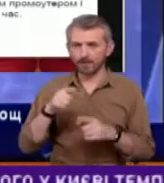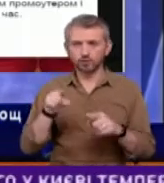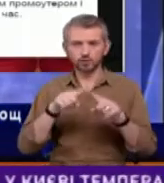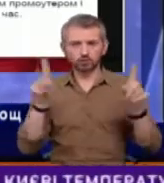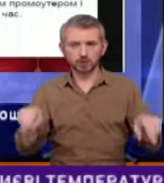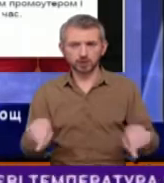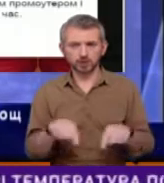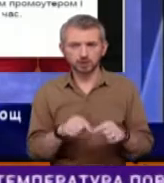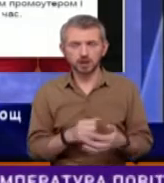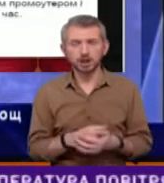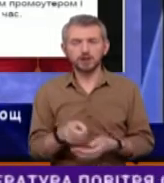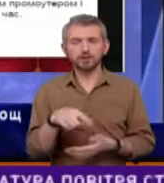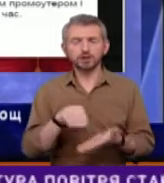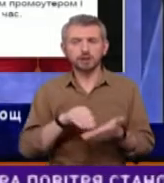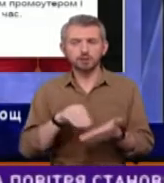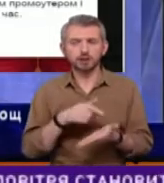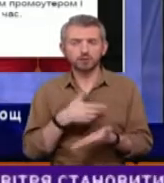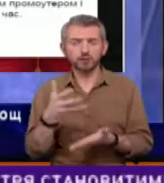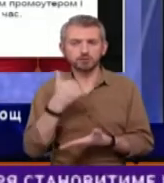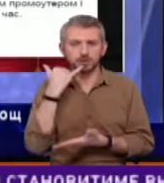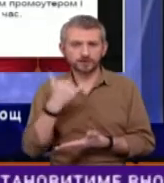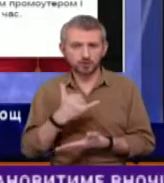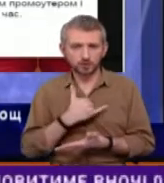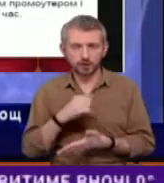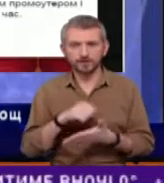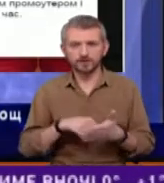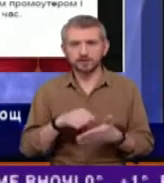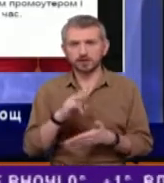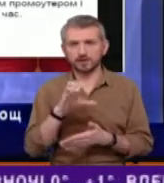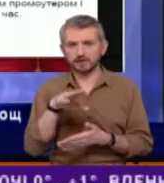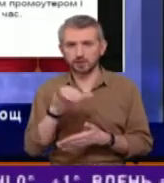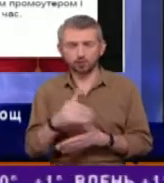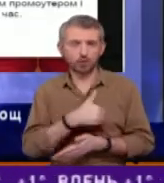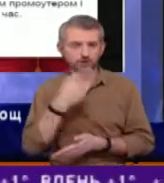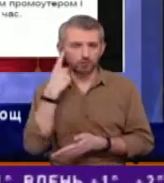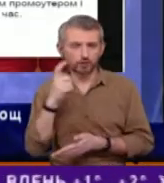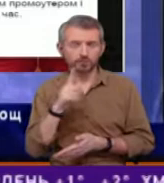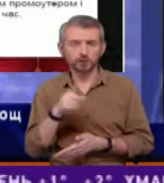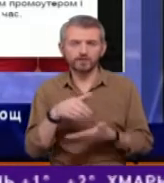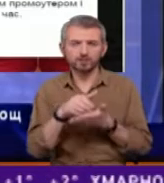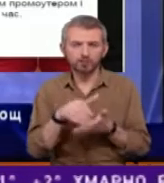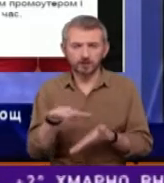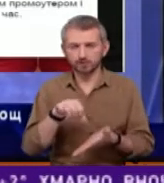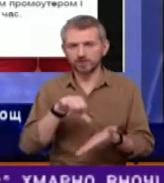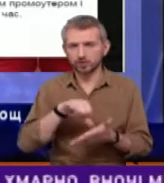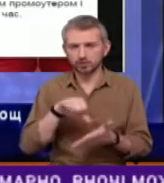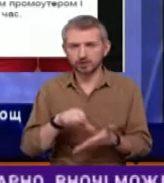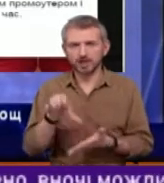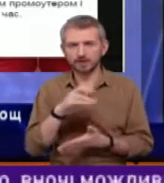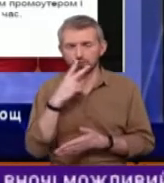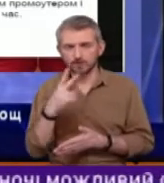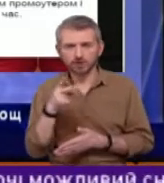сторінку. Вони написали, що ми отримали дзвінок від суспільного мовника і хочемо повідомити, що відмовляємося від участі на